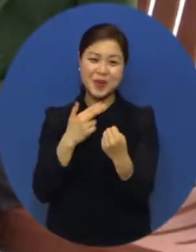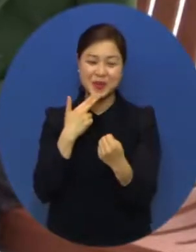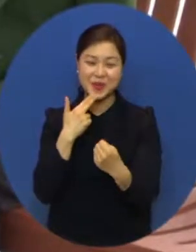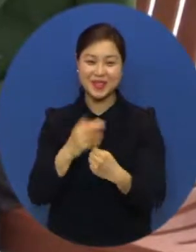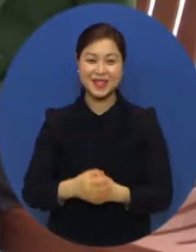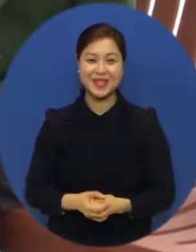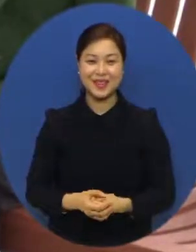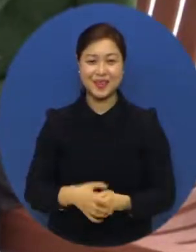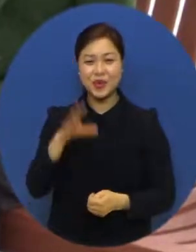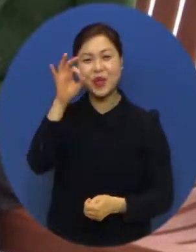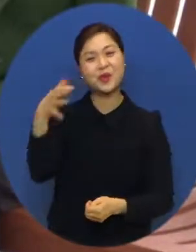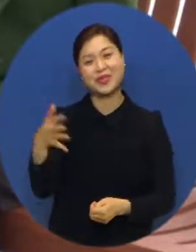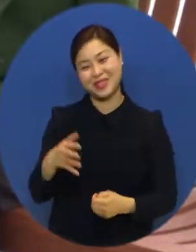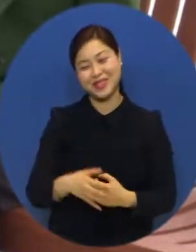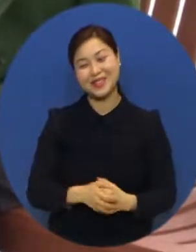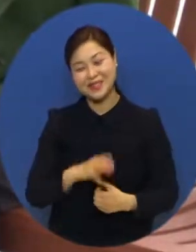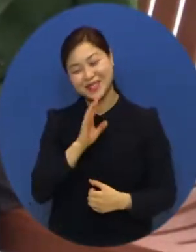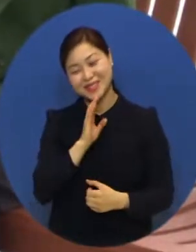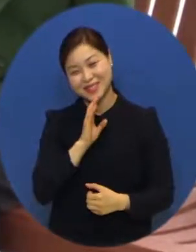돈이 없죠. 예.